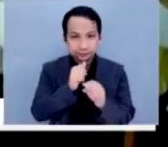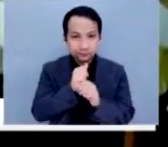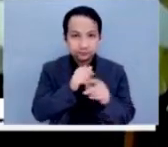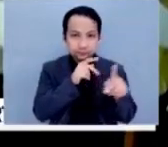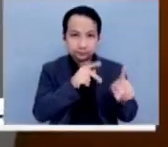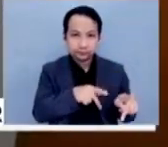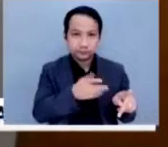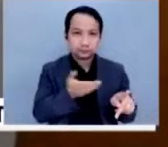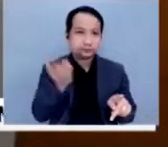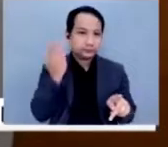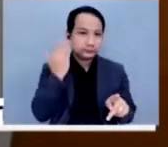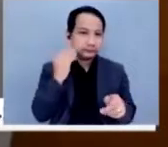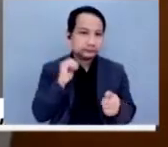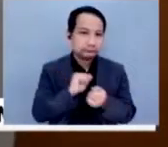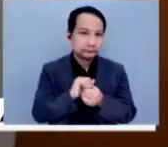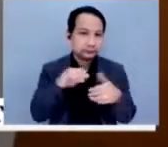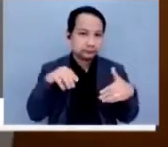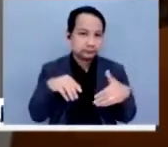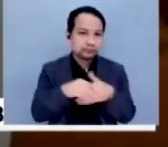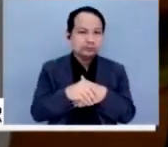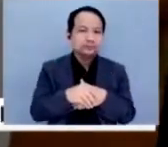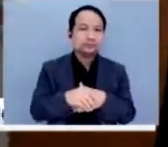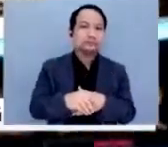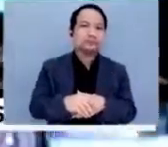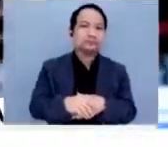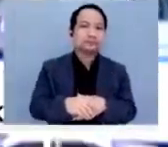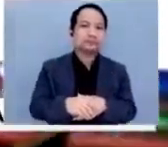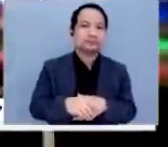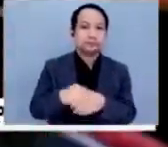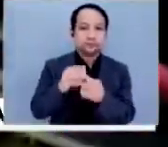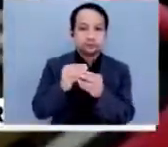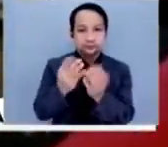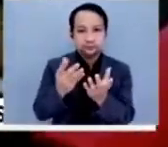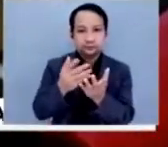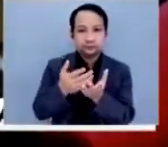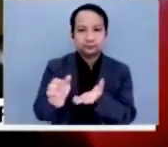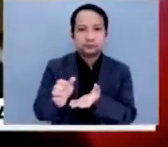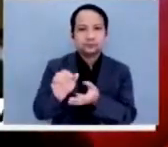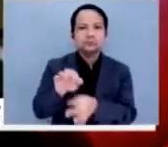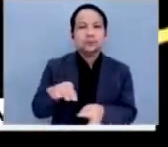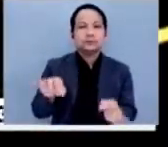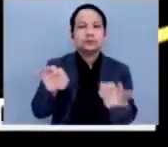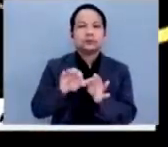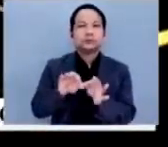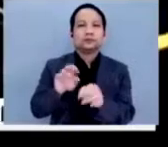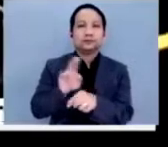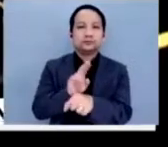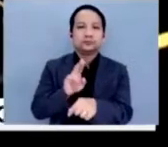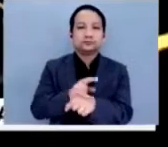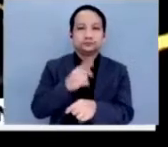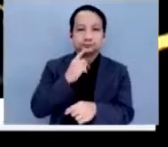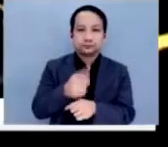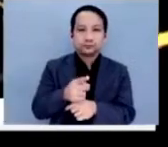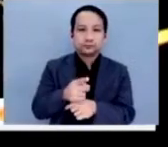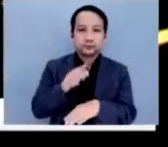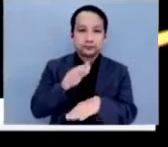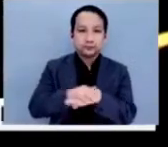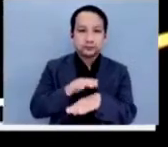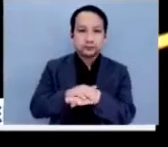ay ikasal. Ang pagiging sugarol ay maaaring magamit na senyales